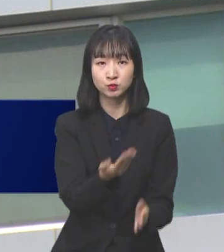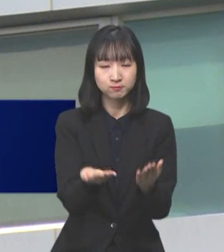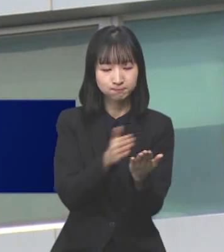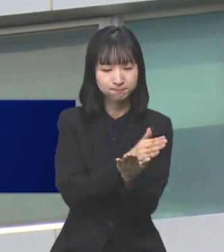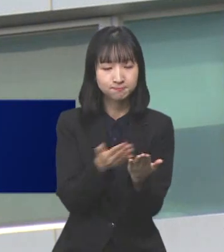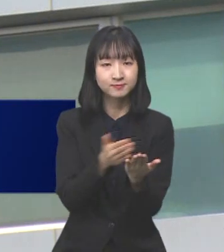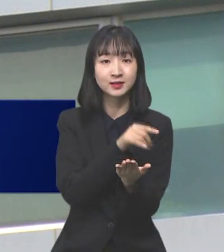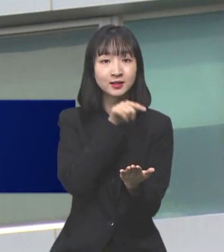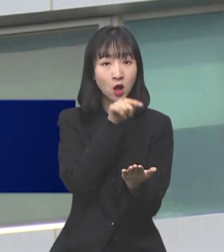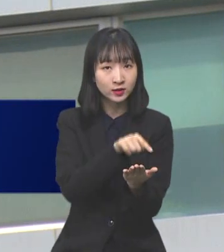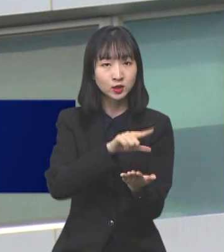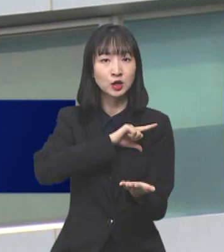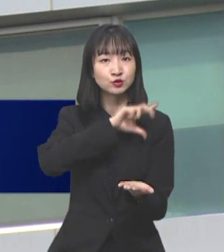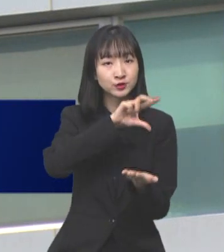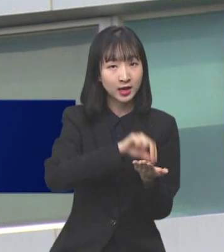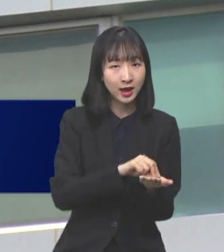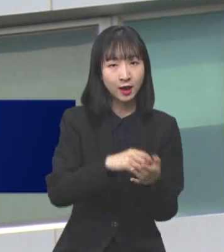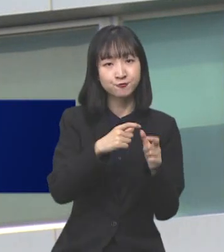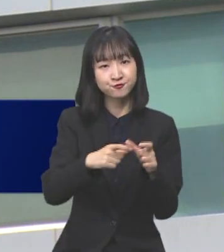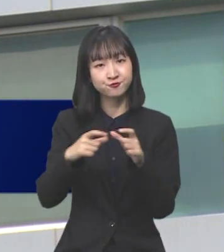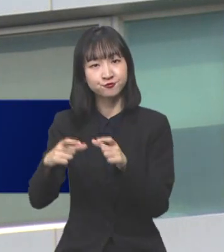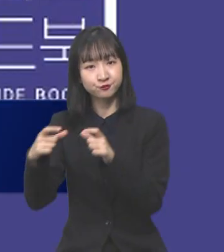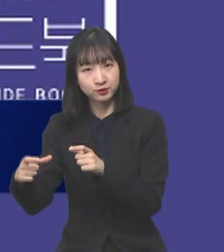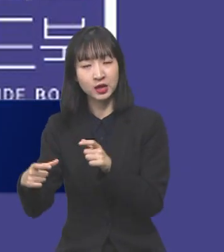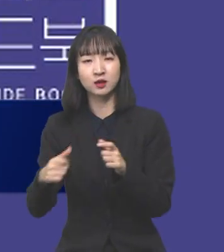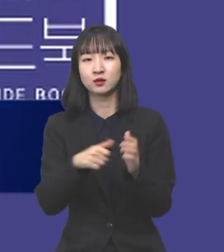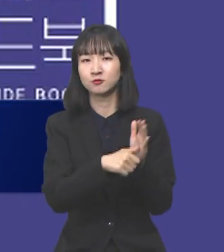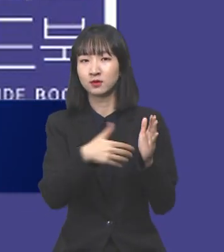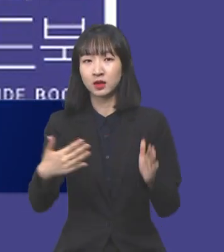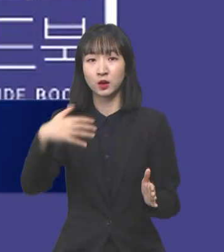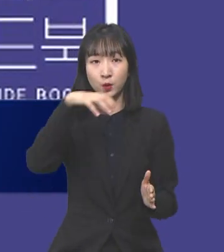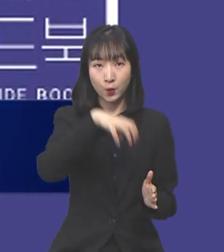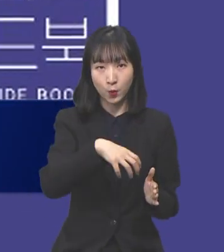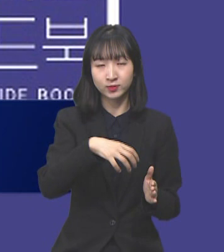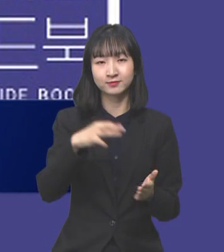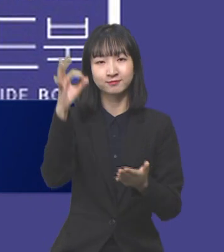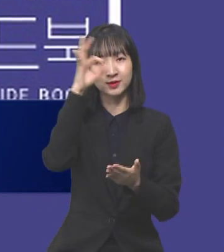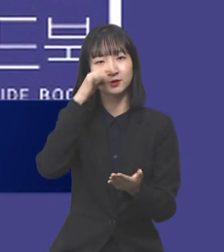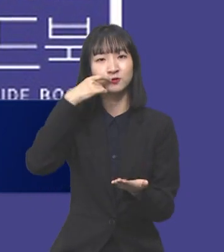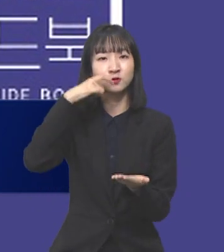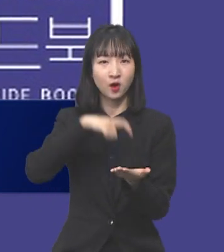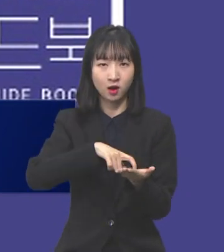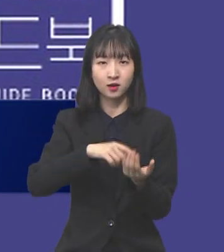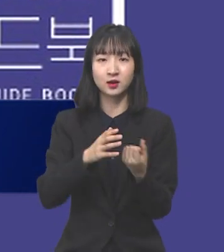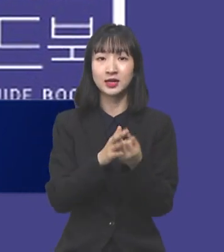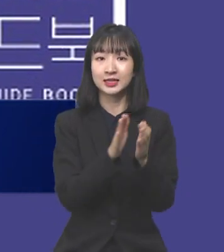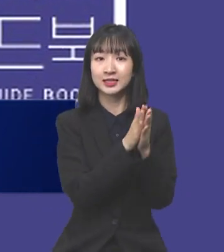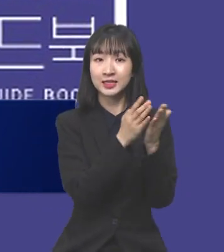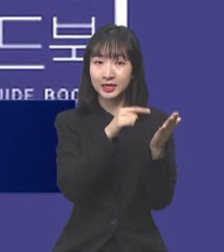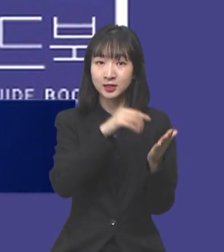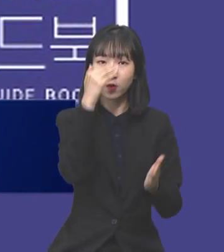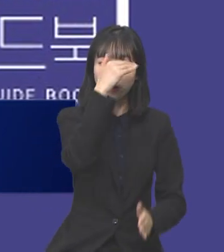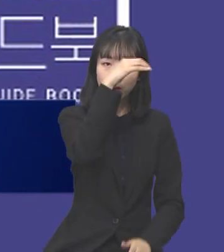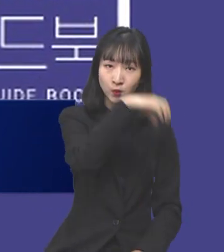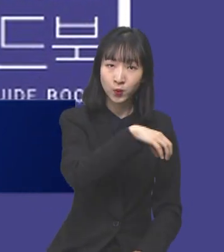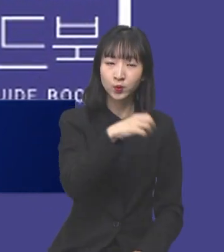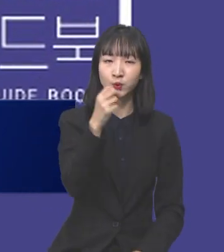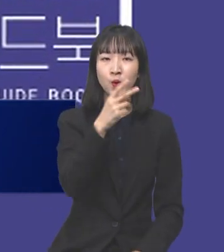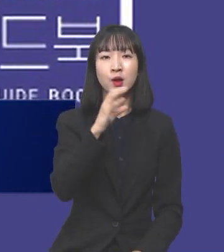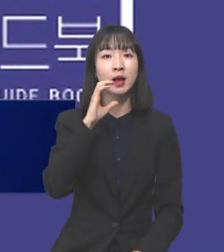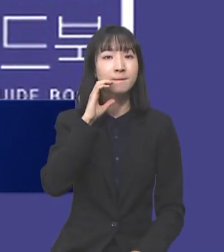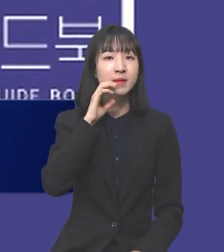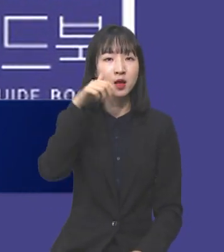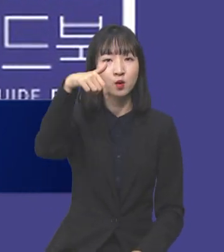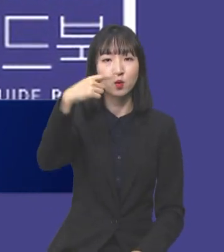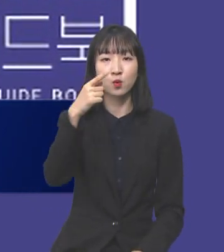관광객이 주제별 권역별 명소를 한눈에 찾을 수 있도록 제작되었습니다 책자는 관광안내소 와 여행 꼭지 점 카페를